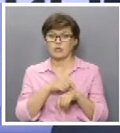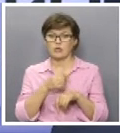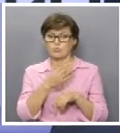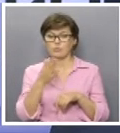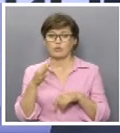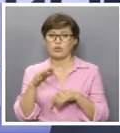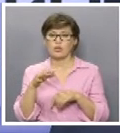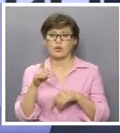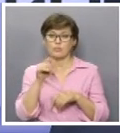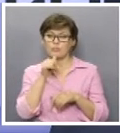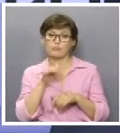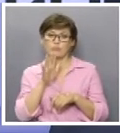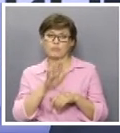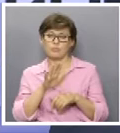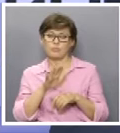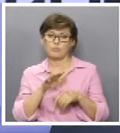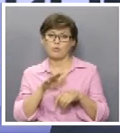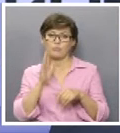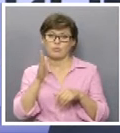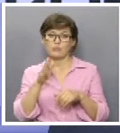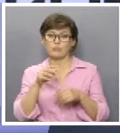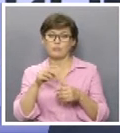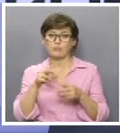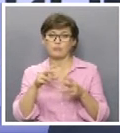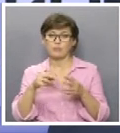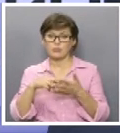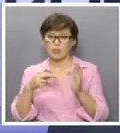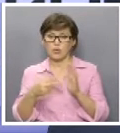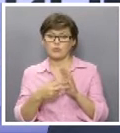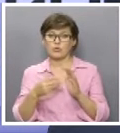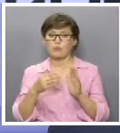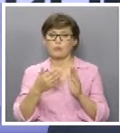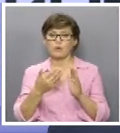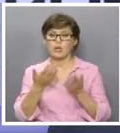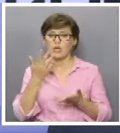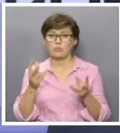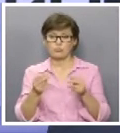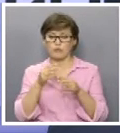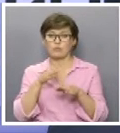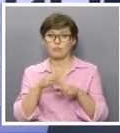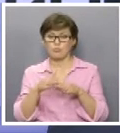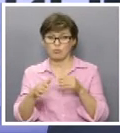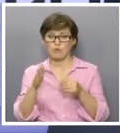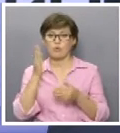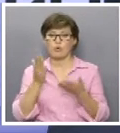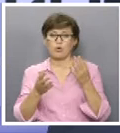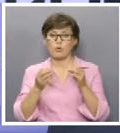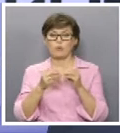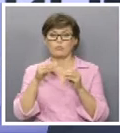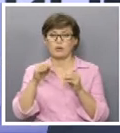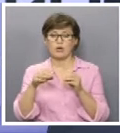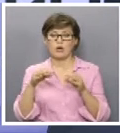пилоттық жоба, одан кейін бұл сәтті жүзеге асқан жағдайда біз одан әрі қарай жаңа бағдарламада межеленген 10 мың